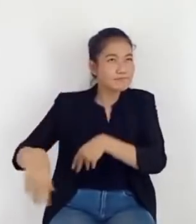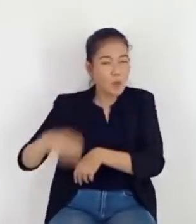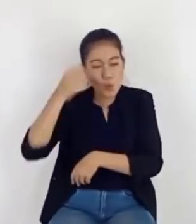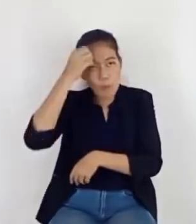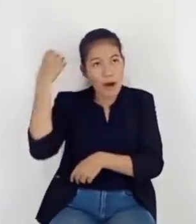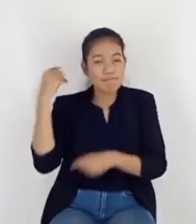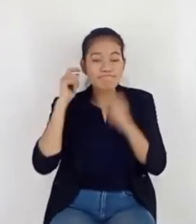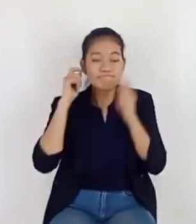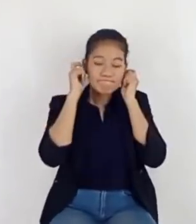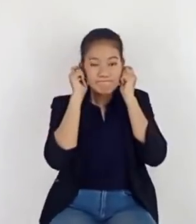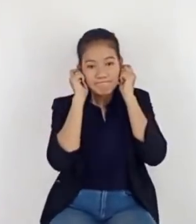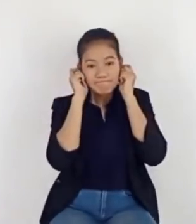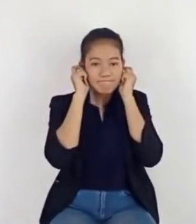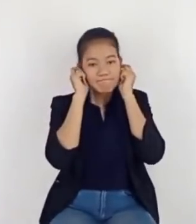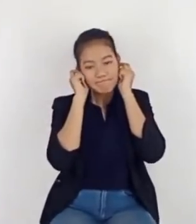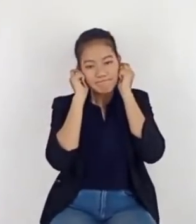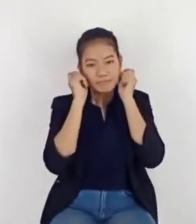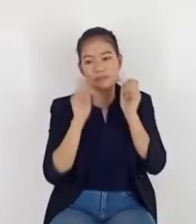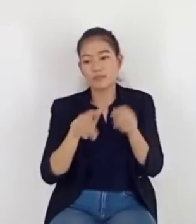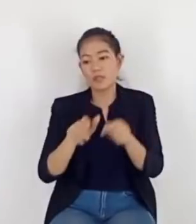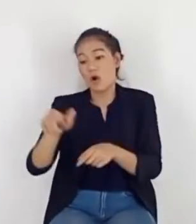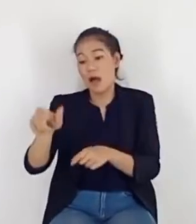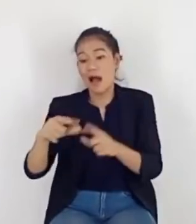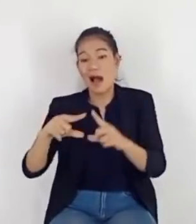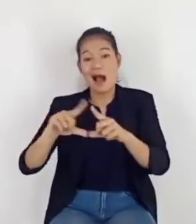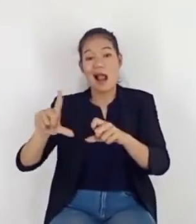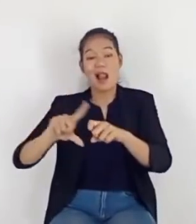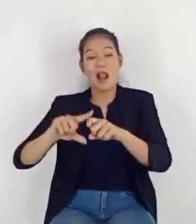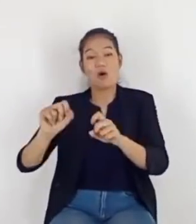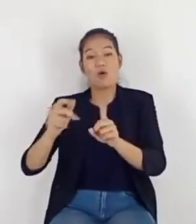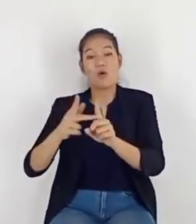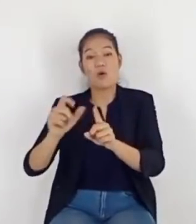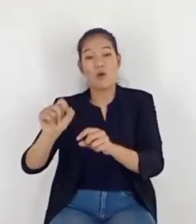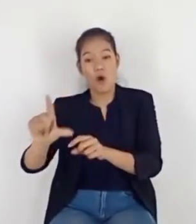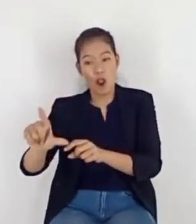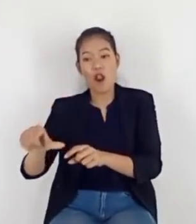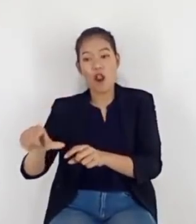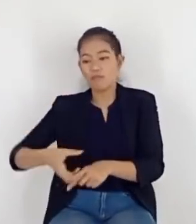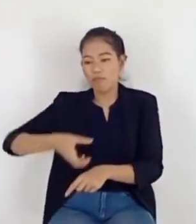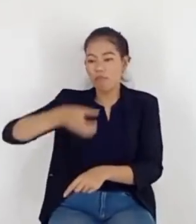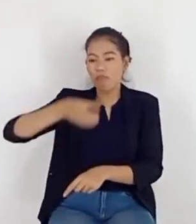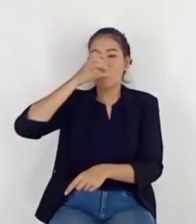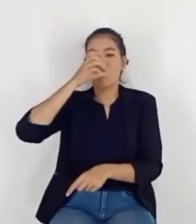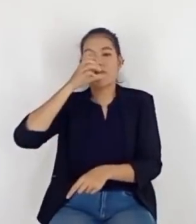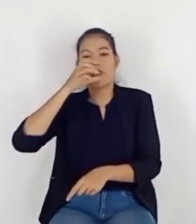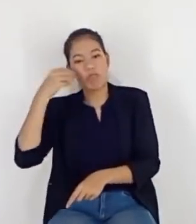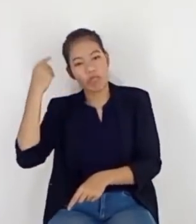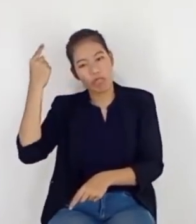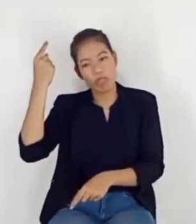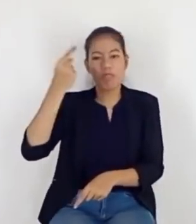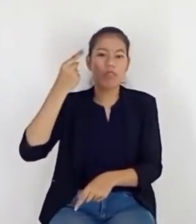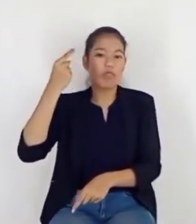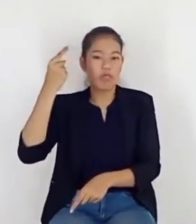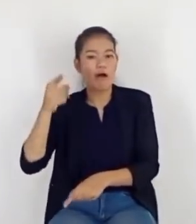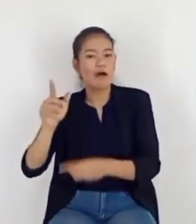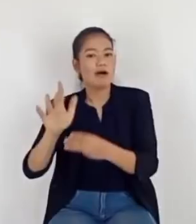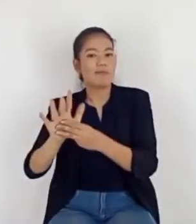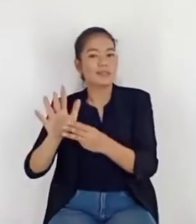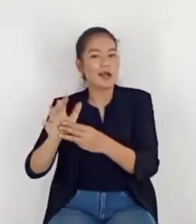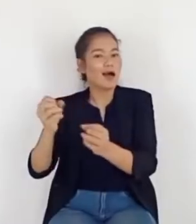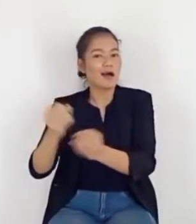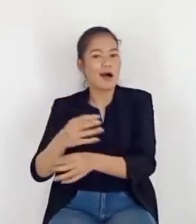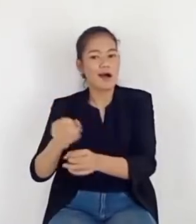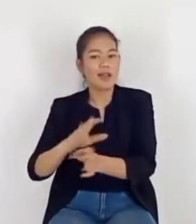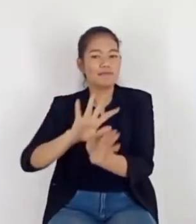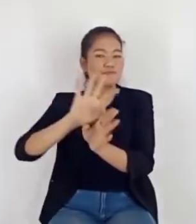hidupnya. Orang minum alkohol sampai mabuk, dia melupakan dulu kegagalan